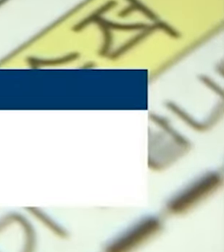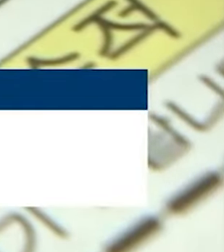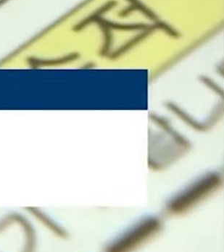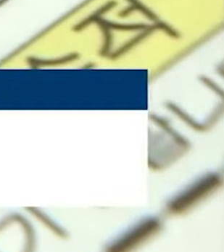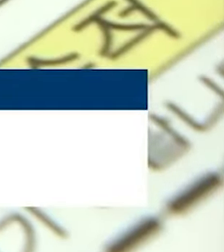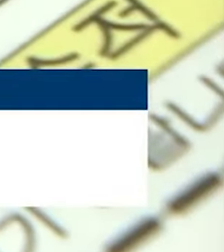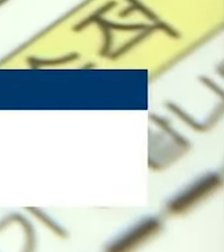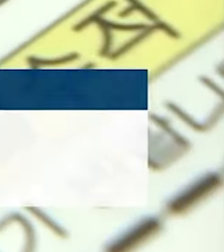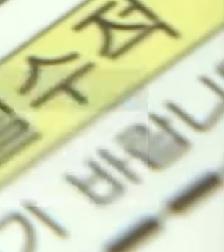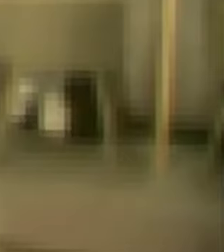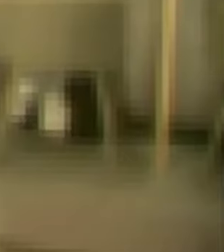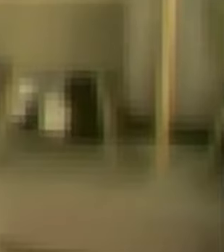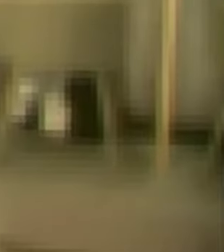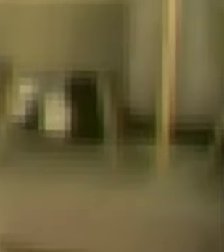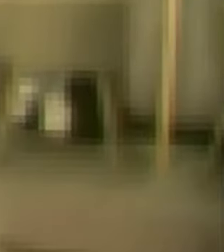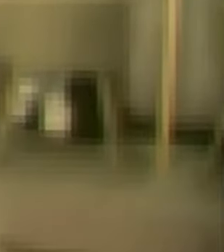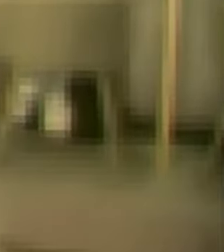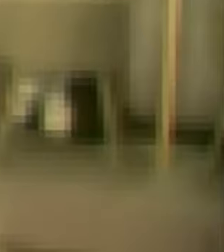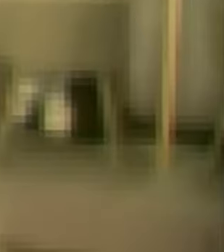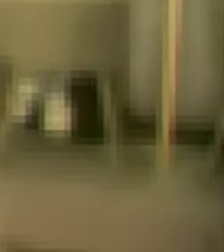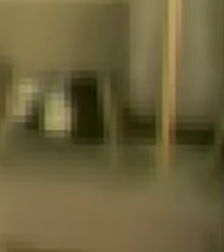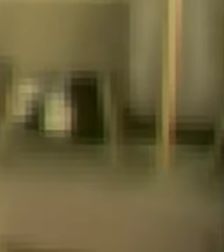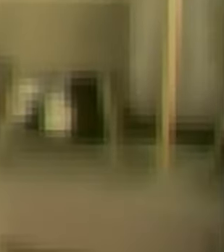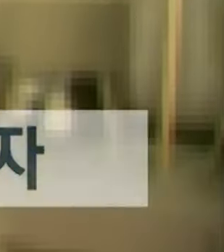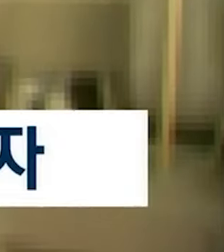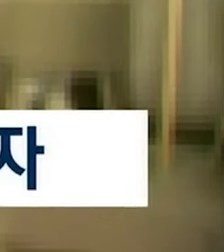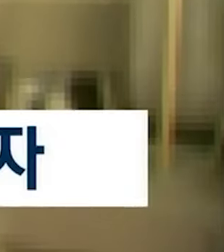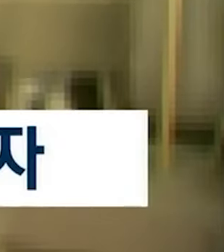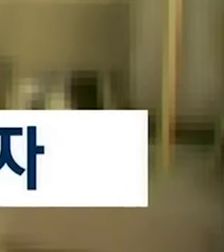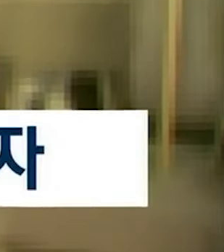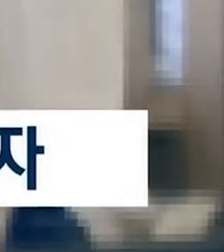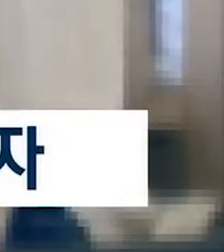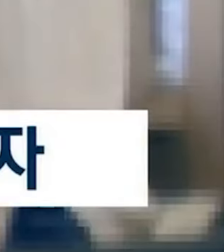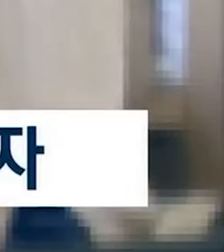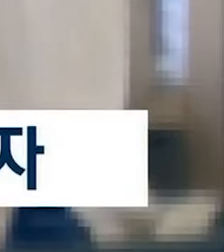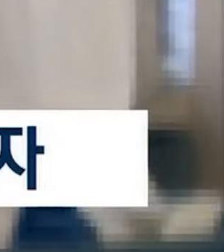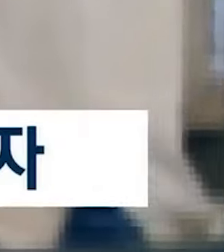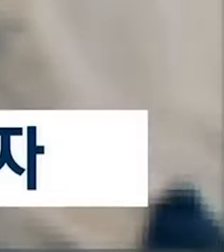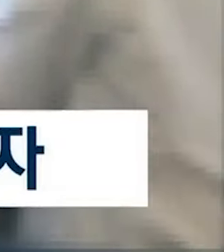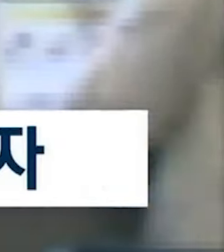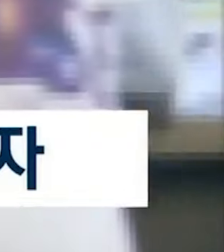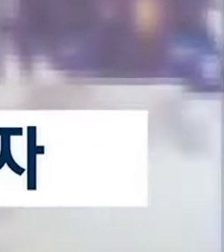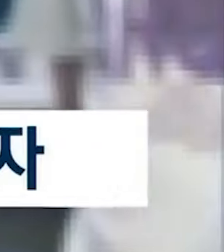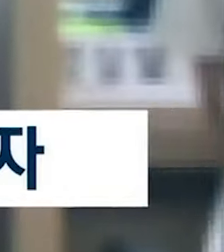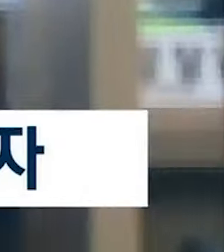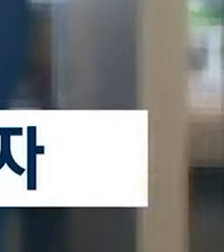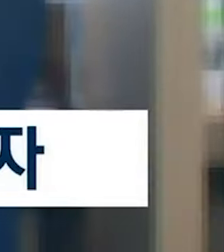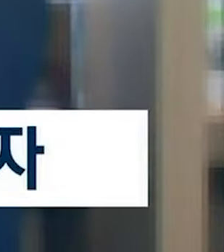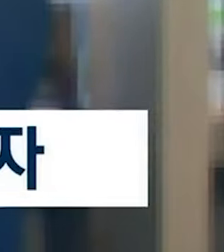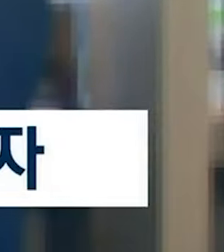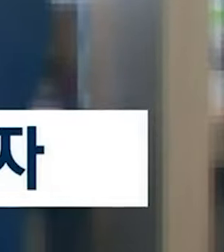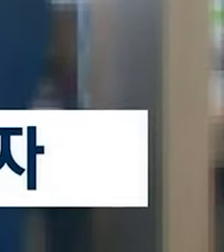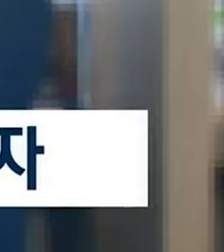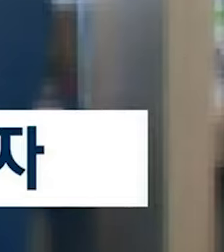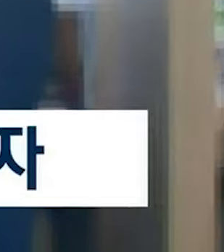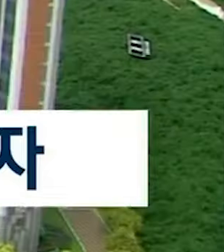있는 상황이라서 이런 가운데 오는 12월부터 수도권에서 중형 빌라 한 채를 보유한